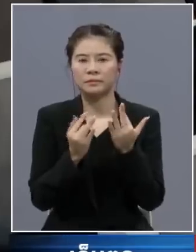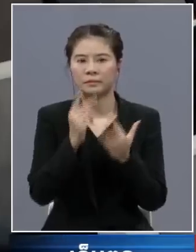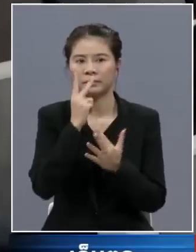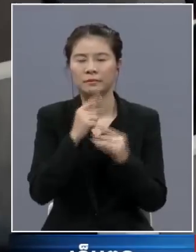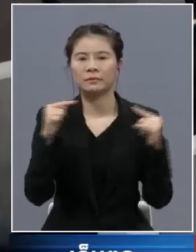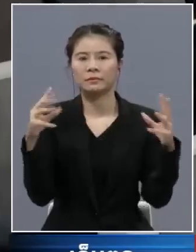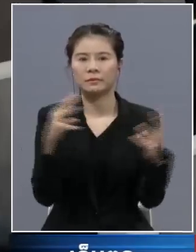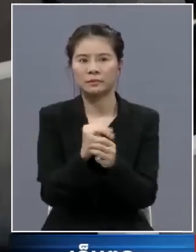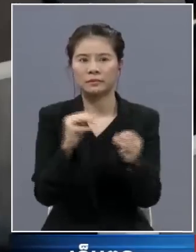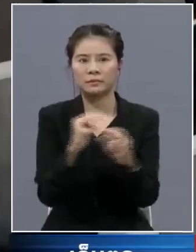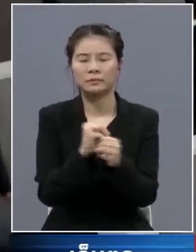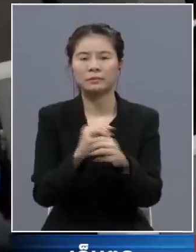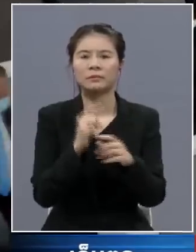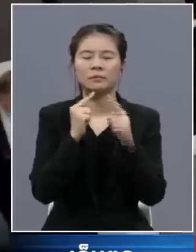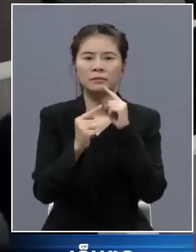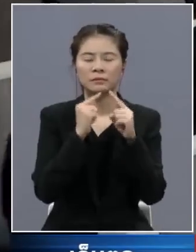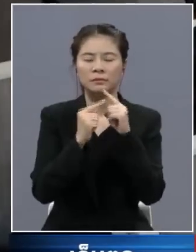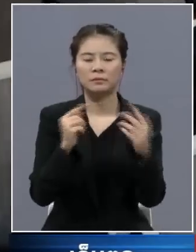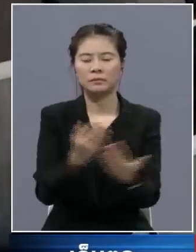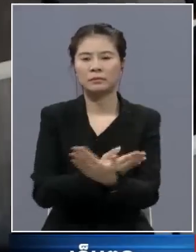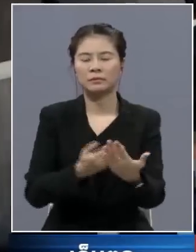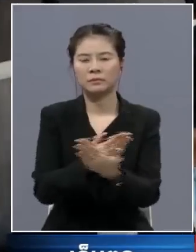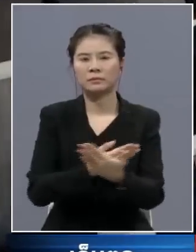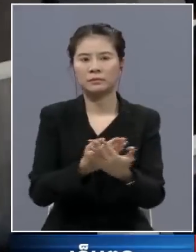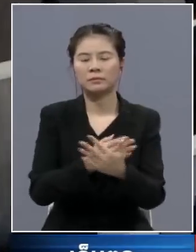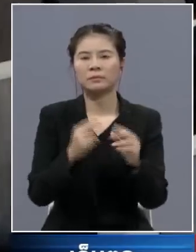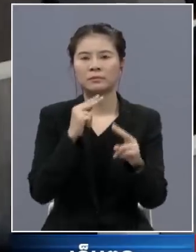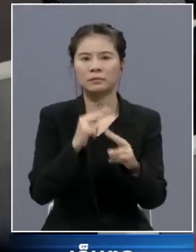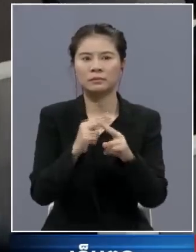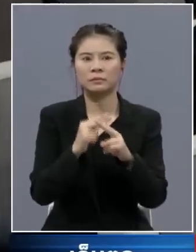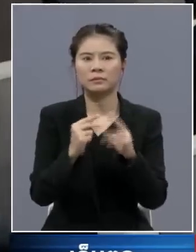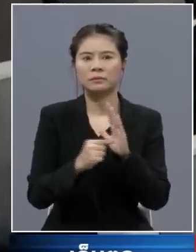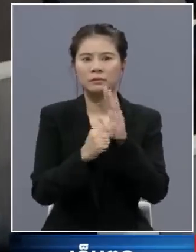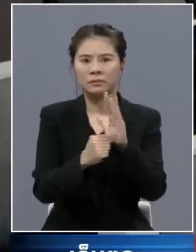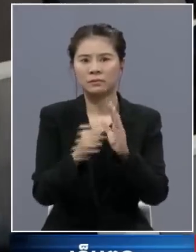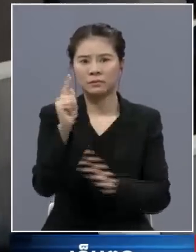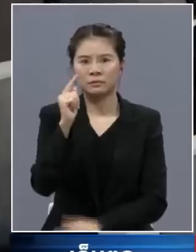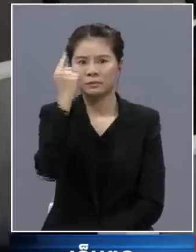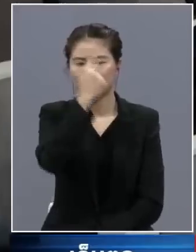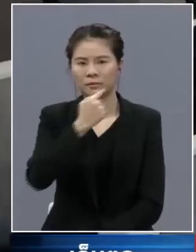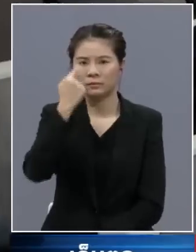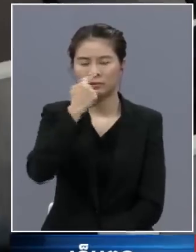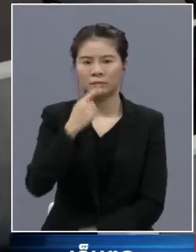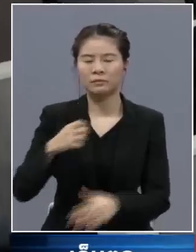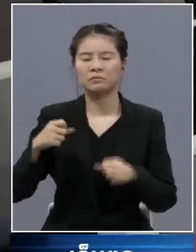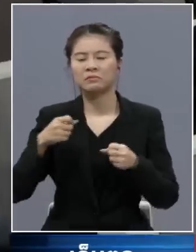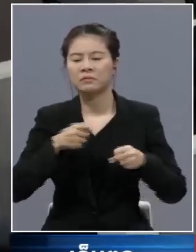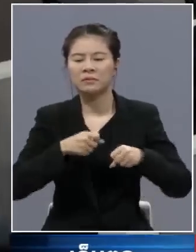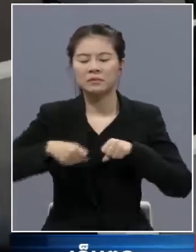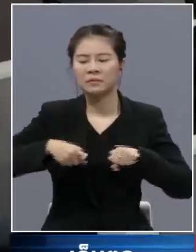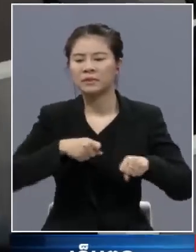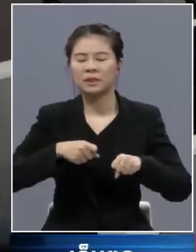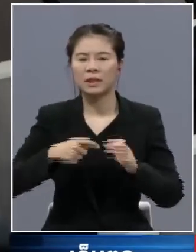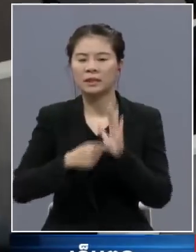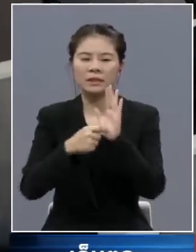าะสมแล้วก็การพูดคุยกันของพรรคร่วมว่าจะเสนอชื่อใครขึ้นไปเนี่ยคือคิดว่าเขาคงไม่แย่งกันเสนอก็ค